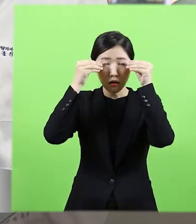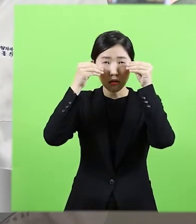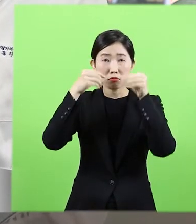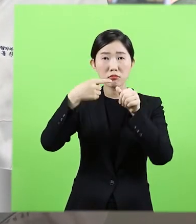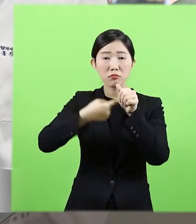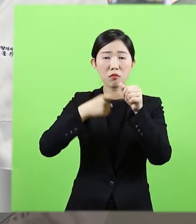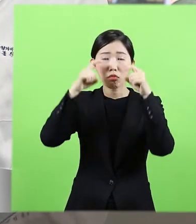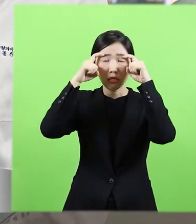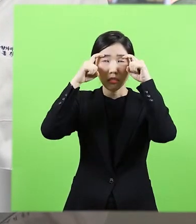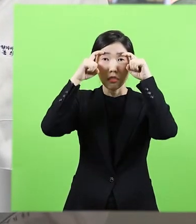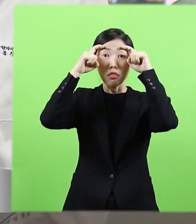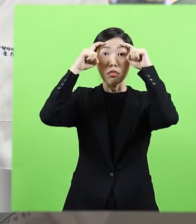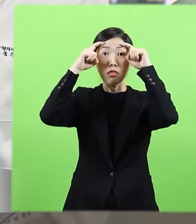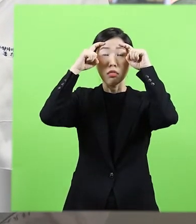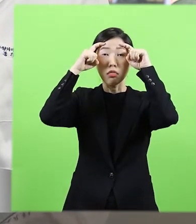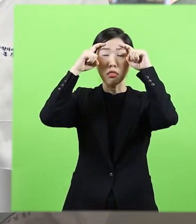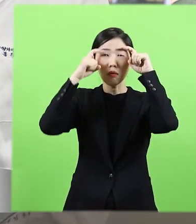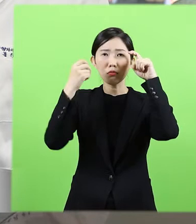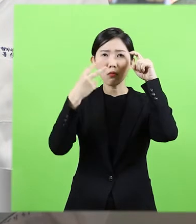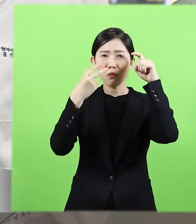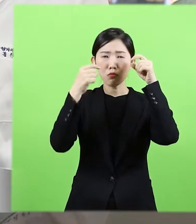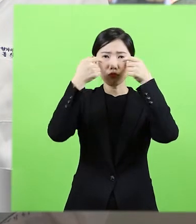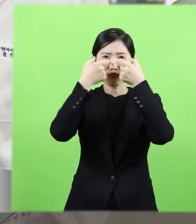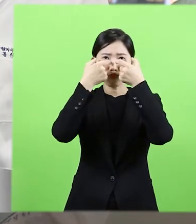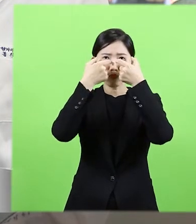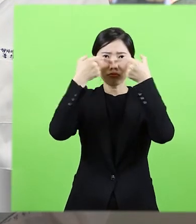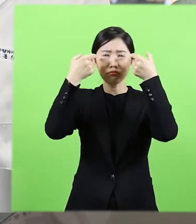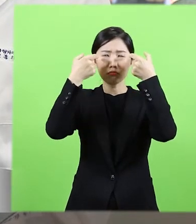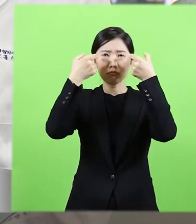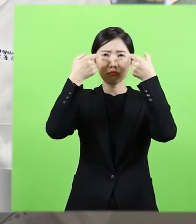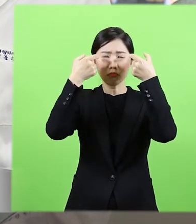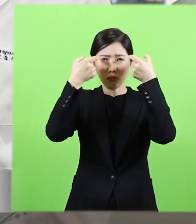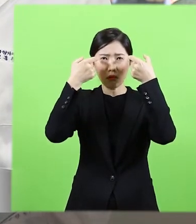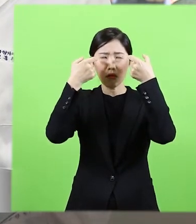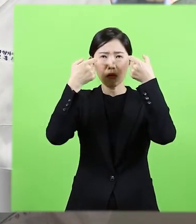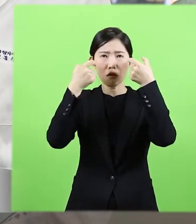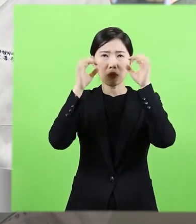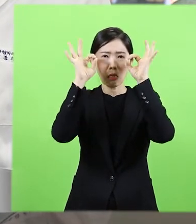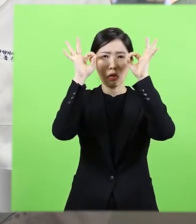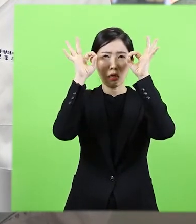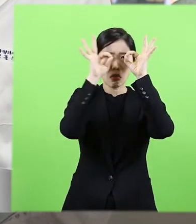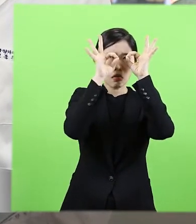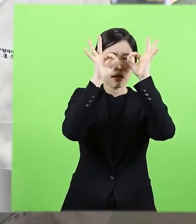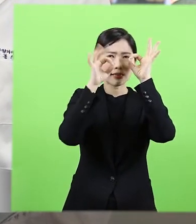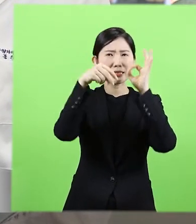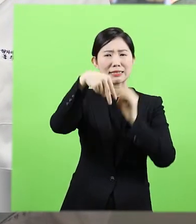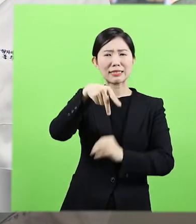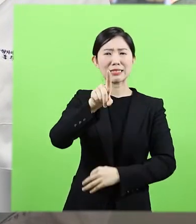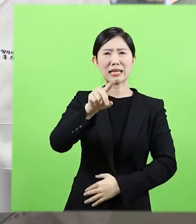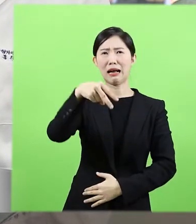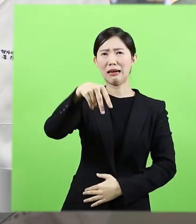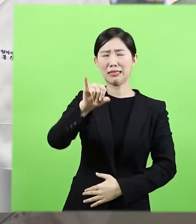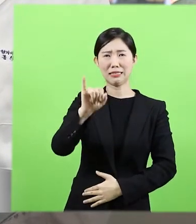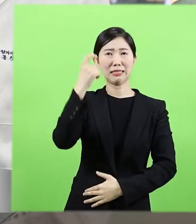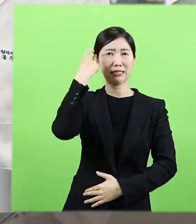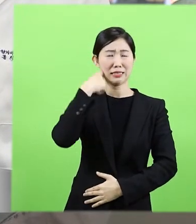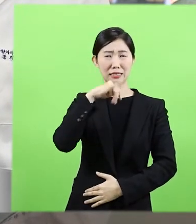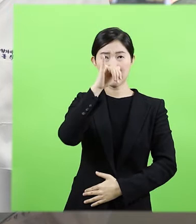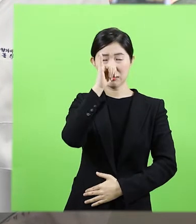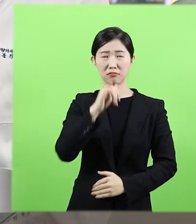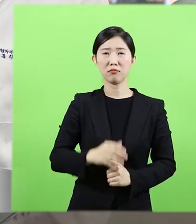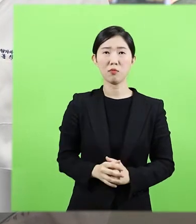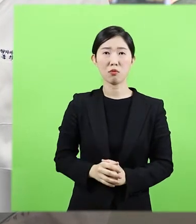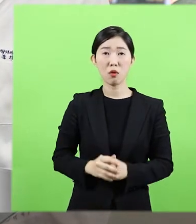눈꺼풀이 처지니까 눈썹을 들고 있고 눈 사이가 멀기 때문에 가성사시를 보이고